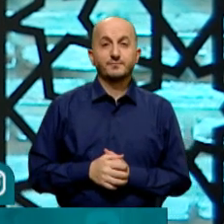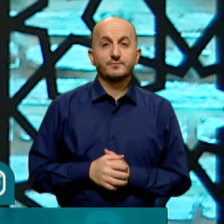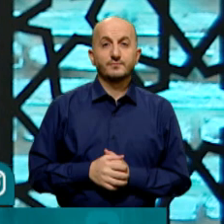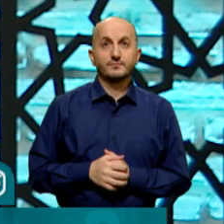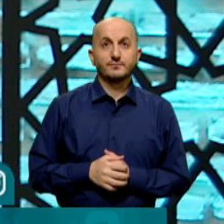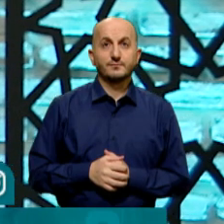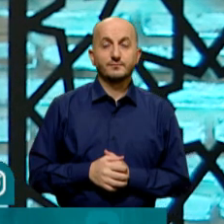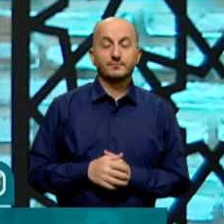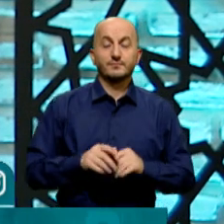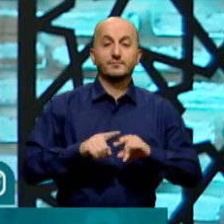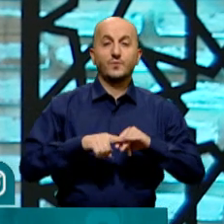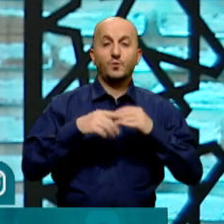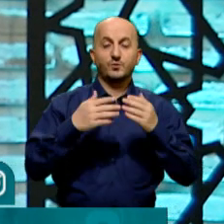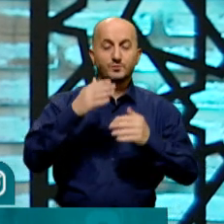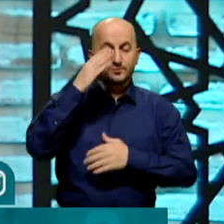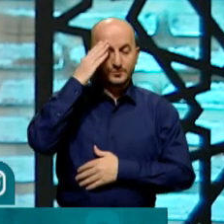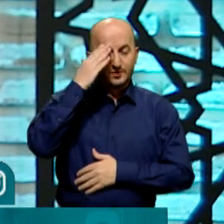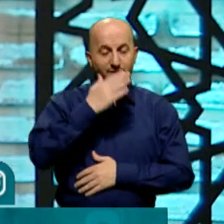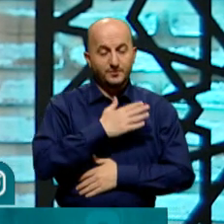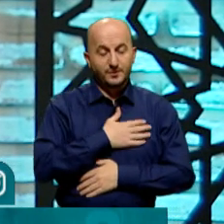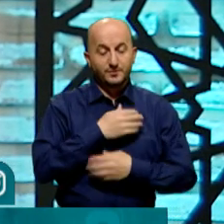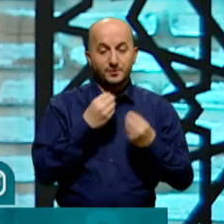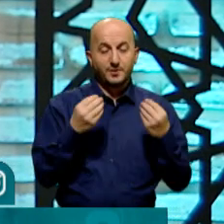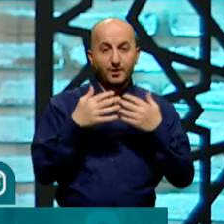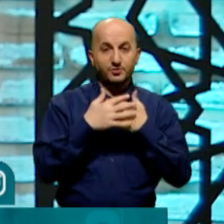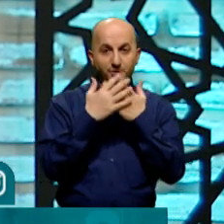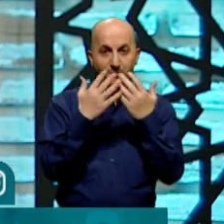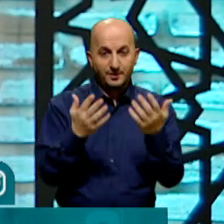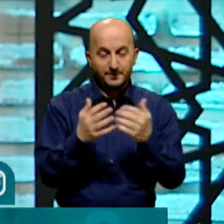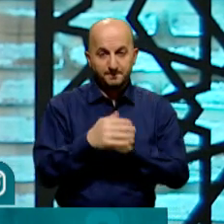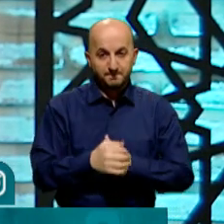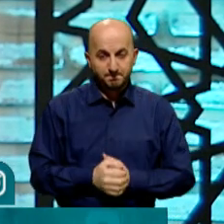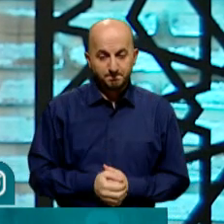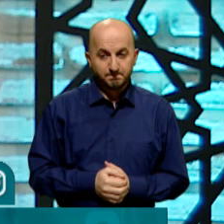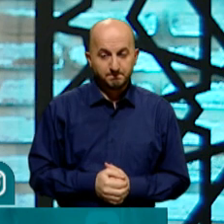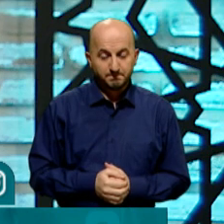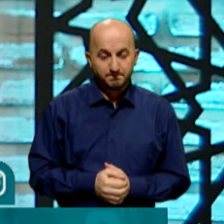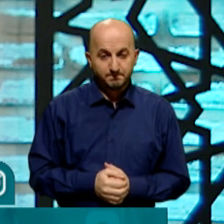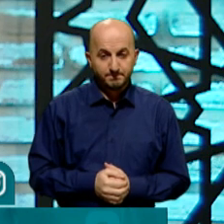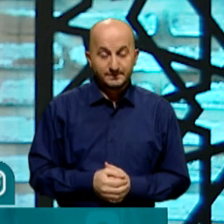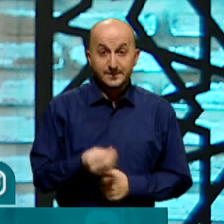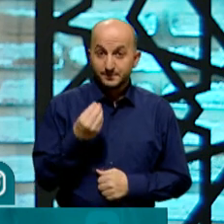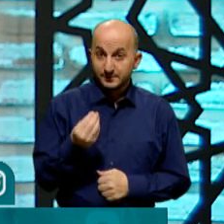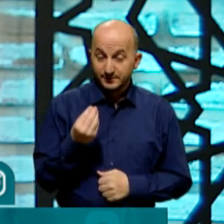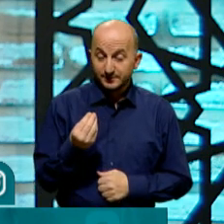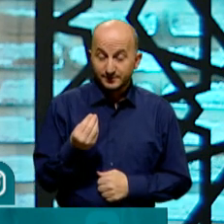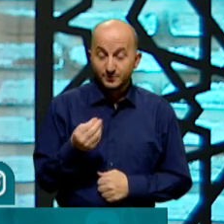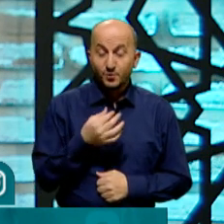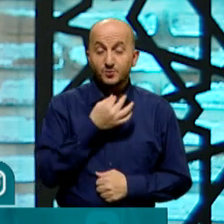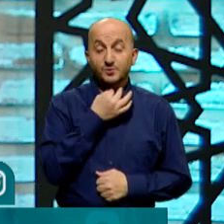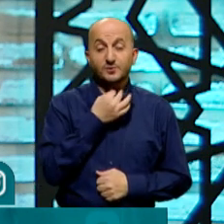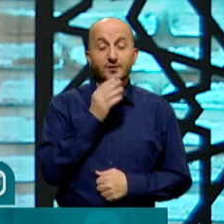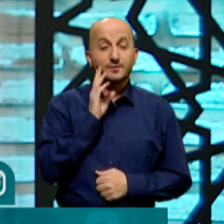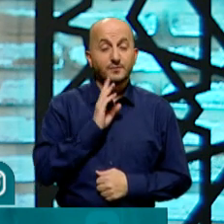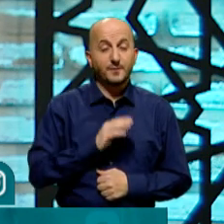Bey. Hoş bulduk. Selamünaleyküm hocam. Aleykümselam. Hayırlı akşamlar. İyisiniz inşallah. Çok şükür efendim. Siz de